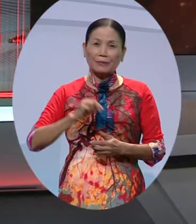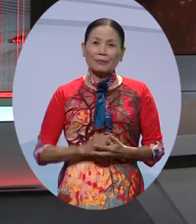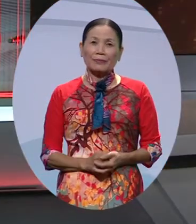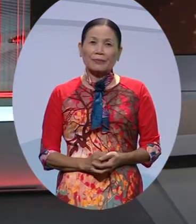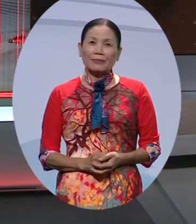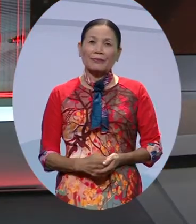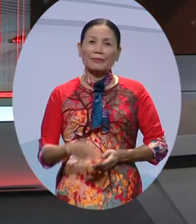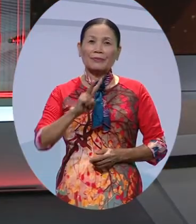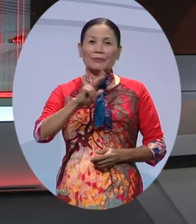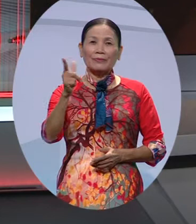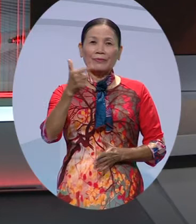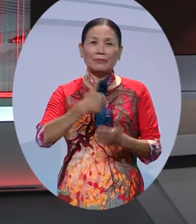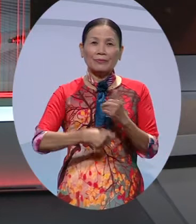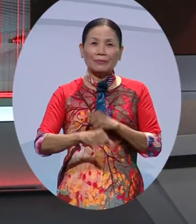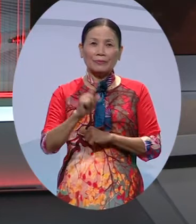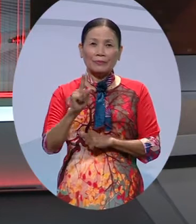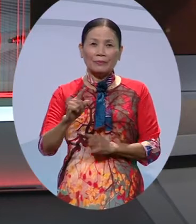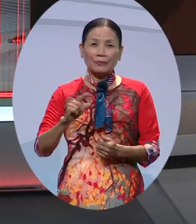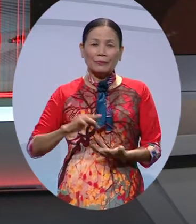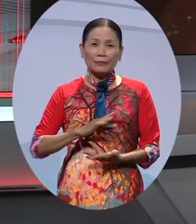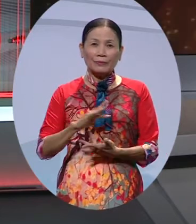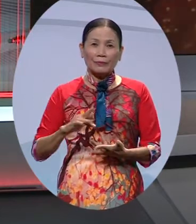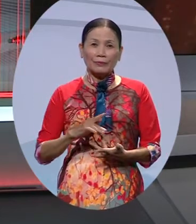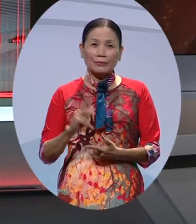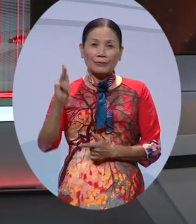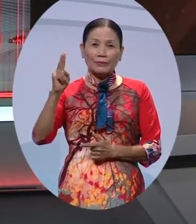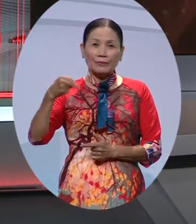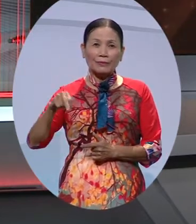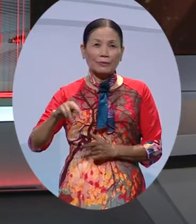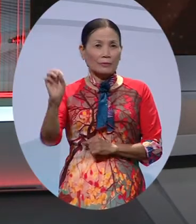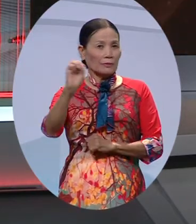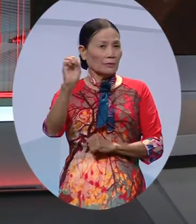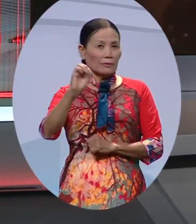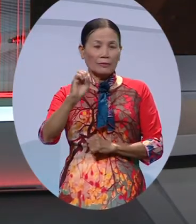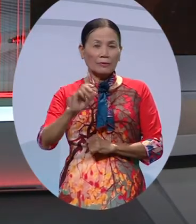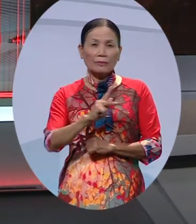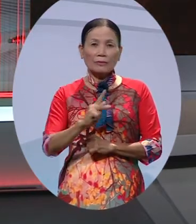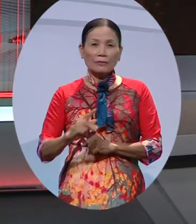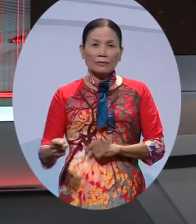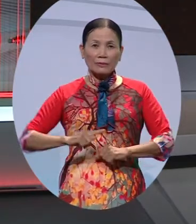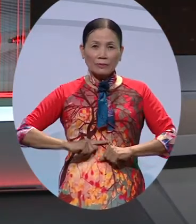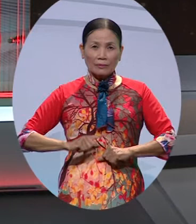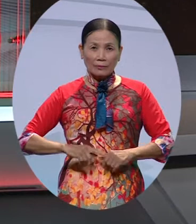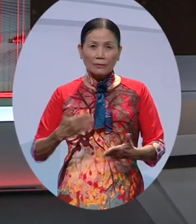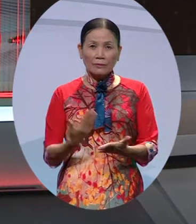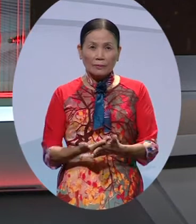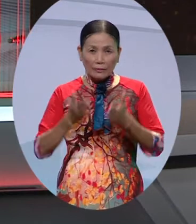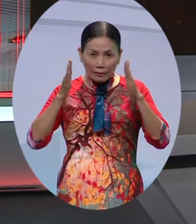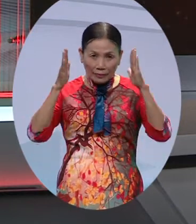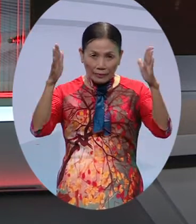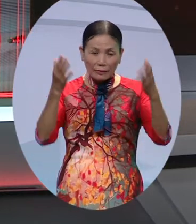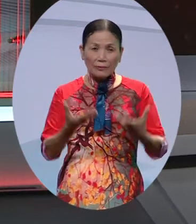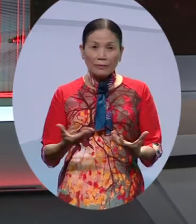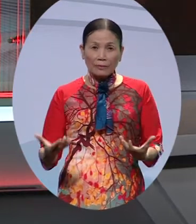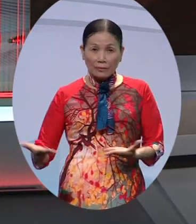Kể từ ngày 28 tháng 1, ngành du lịch tỉnh Khánh Hòa sẽ không đón thêm khách Trung Quốc mới. Hiện các doanh nghiệp chỉ tập trung phục vụ hết lượng khách